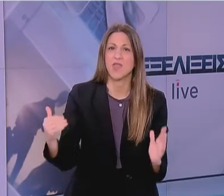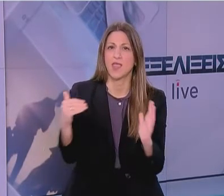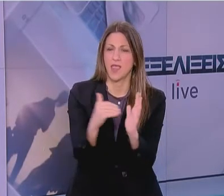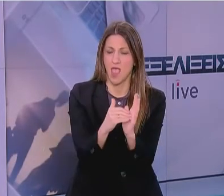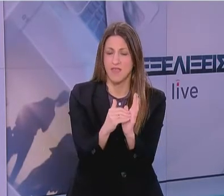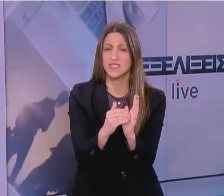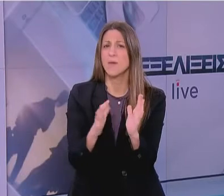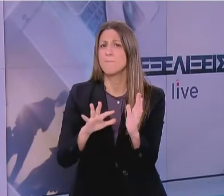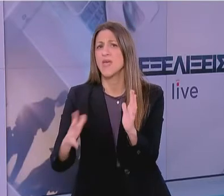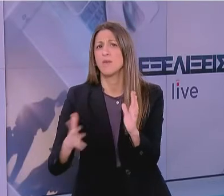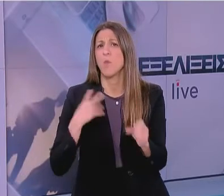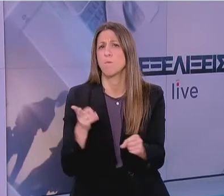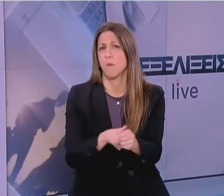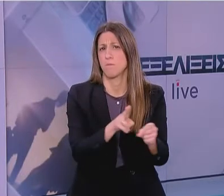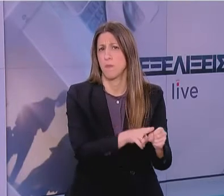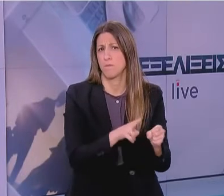47.741 θανάτους συνολικά.